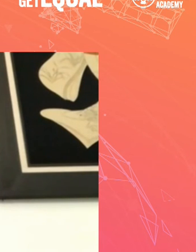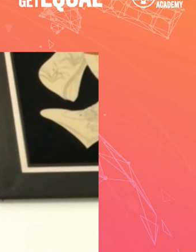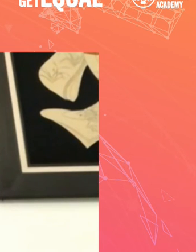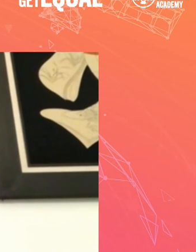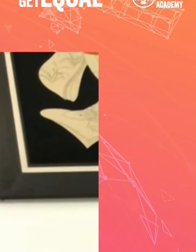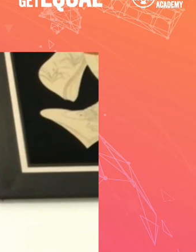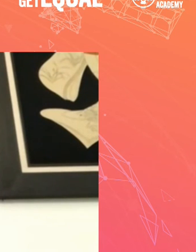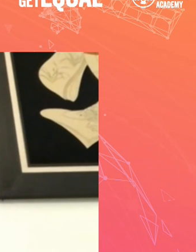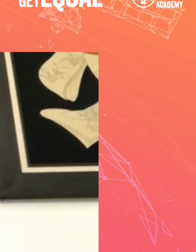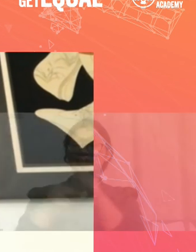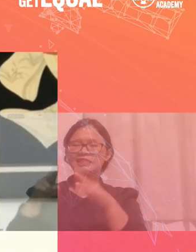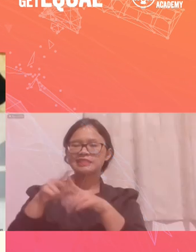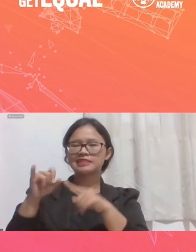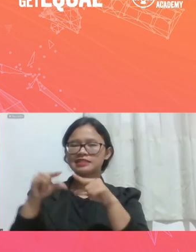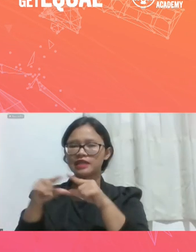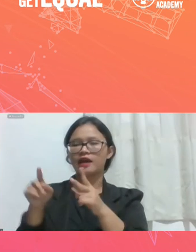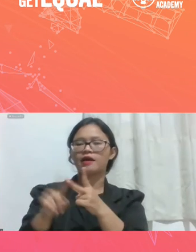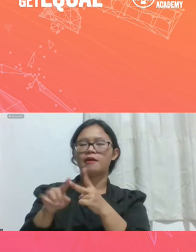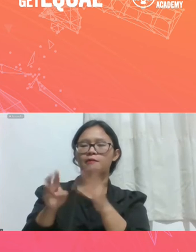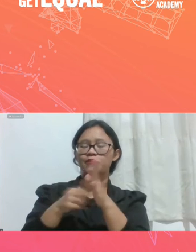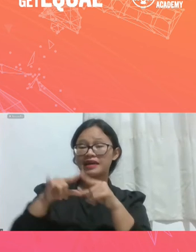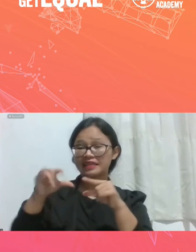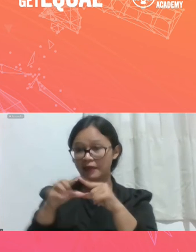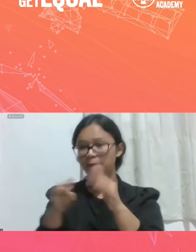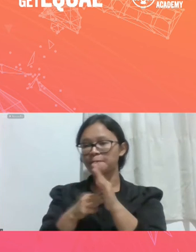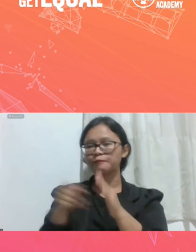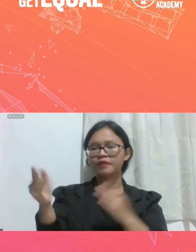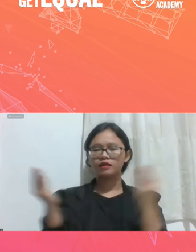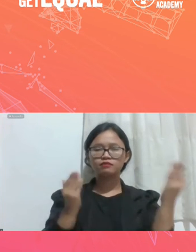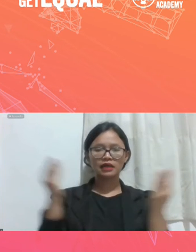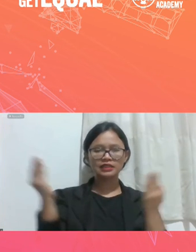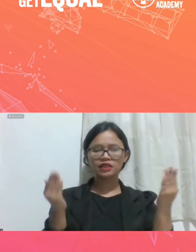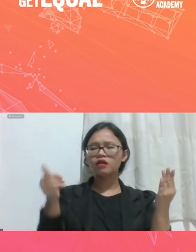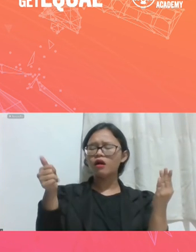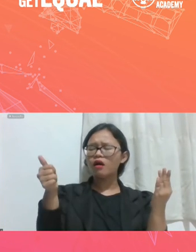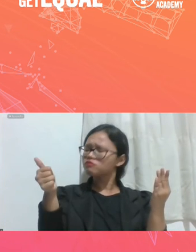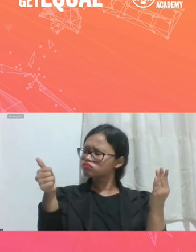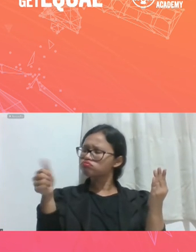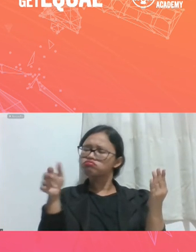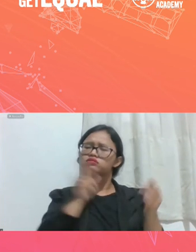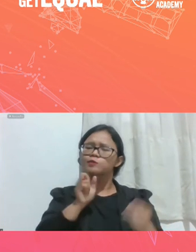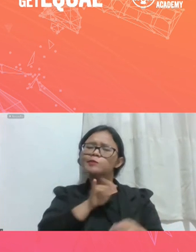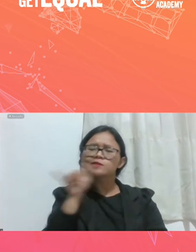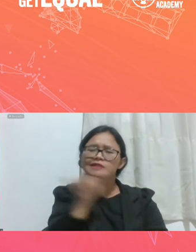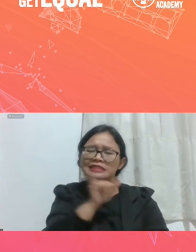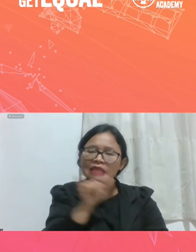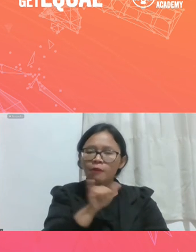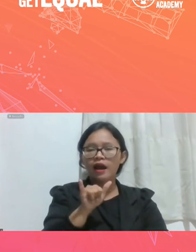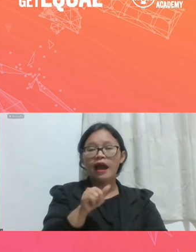sudah disampaikan oleh Bu Mariam dan hasil survei yang dilakukan oleh teman-teman PLAN. Bahwa